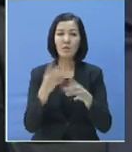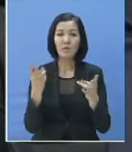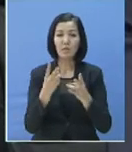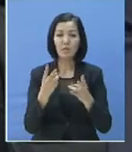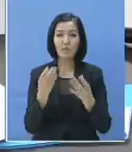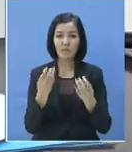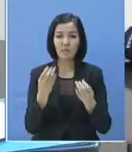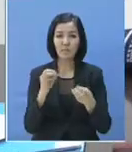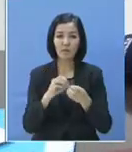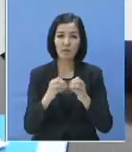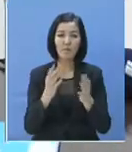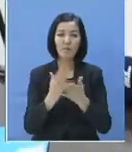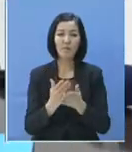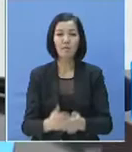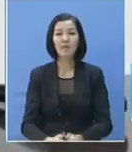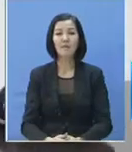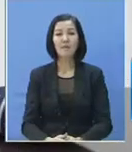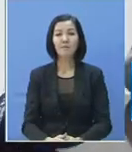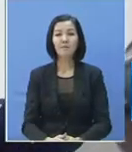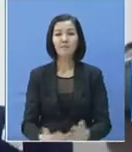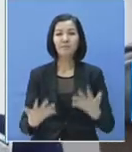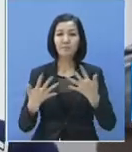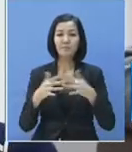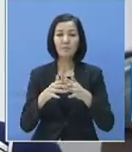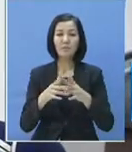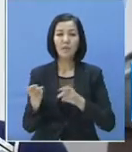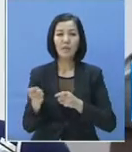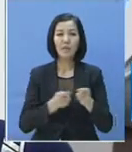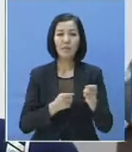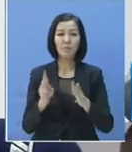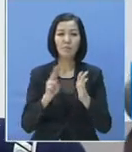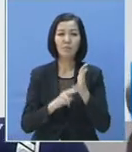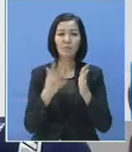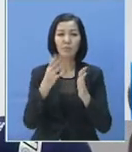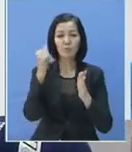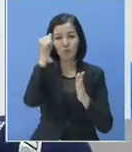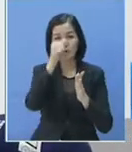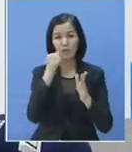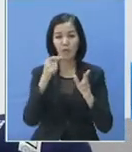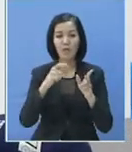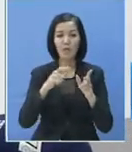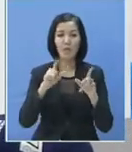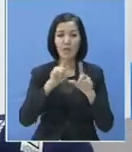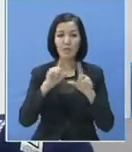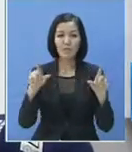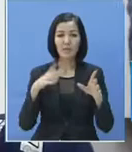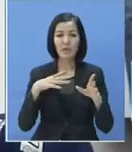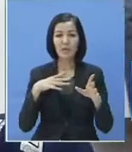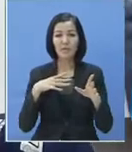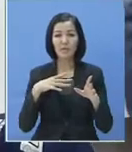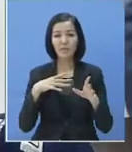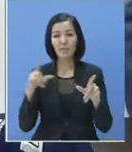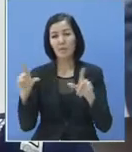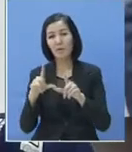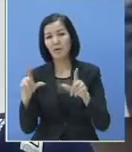емес. Соны екінші мәселе жаңағы ауылымыздағы акимат 74 жыл салынған. Бұрын бір жағында жеке меншіктердің магазині болған,